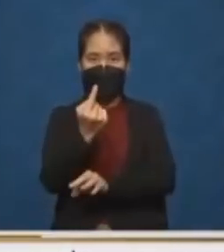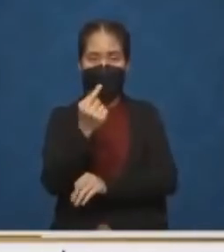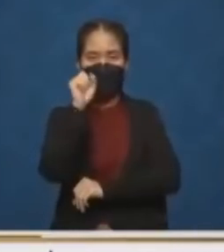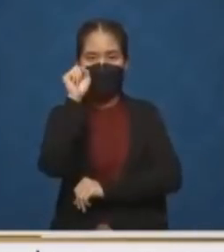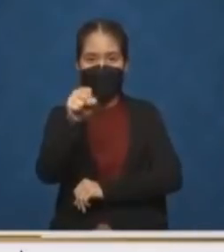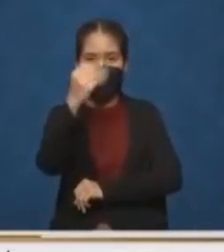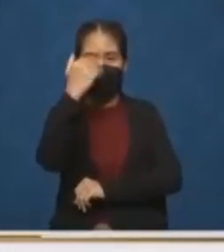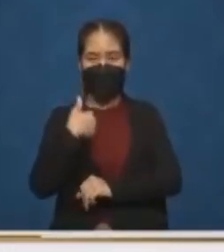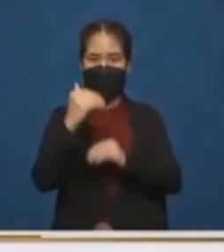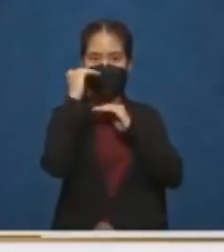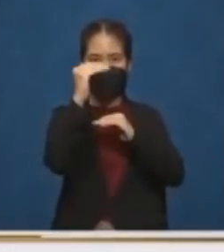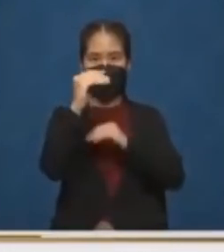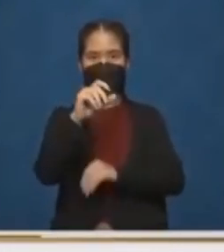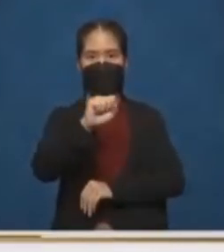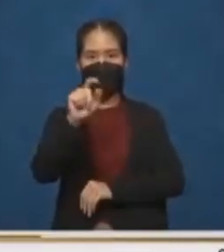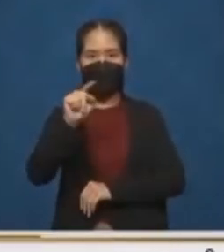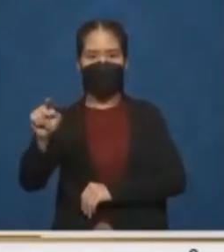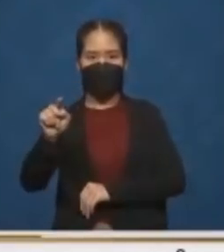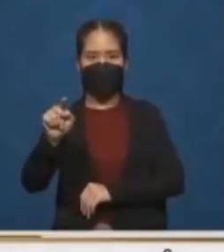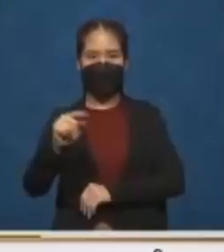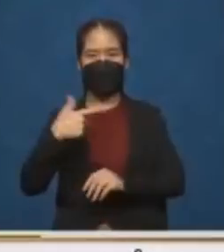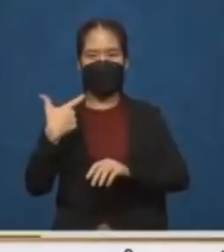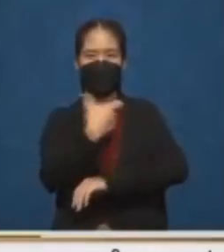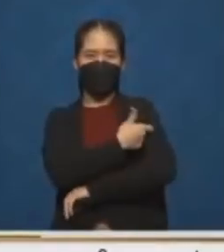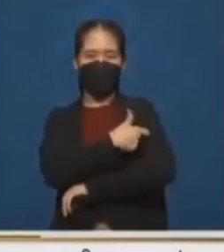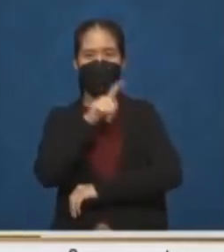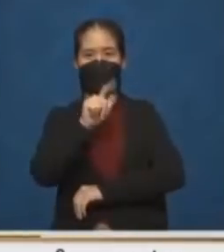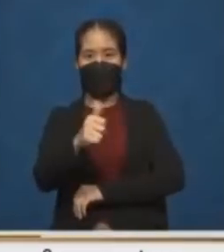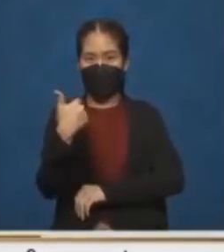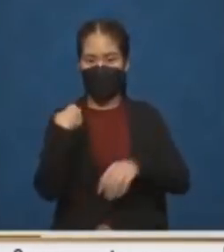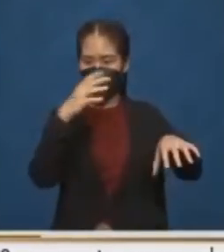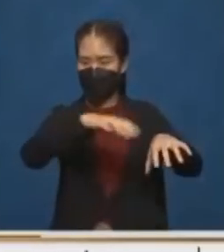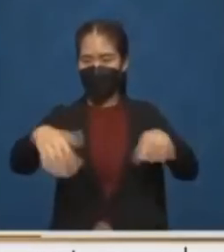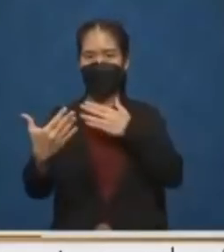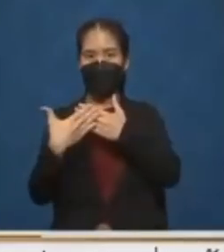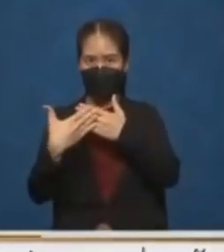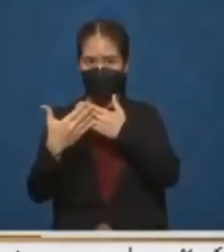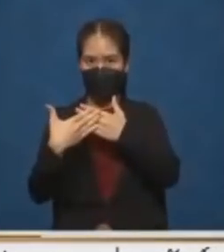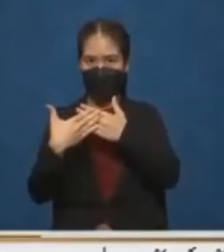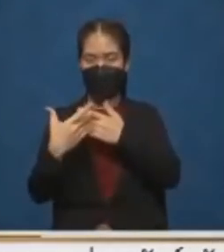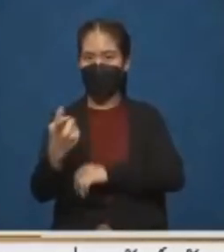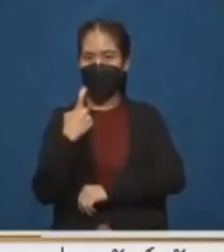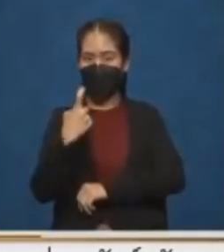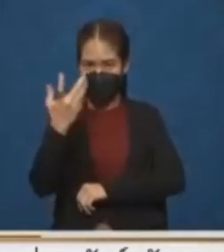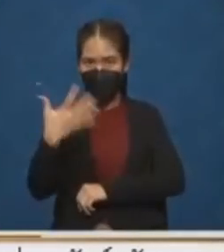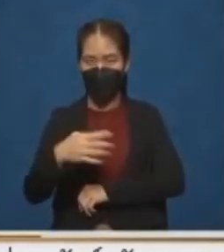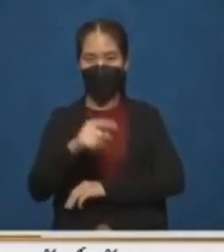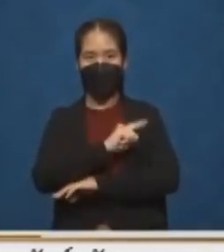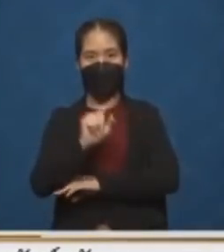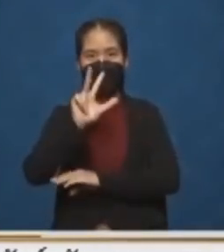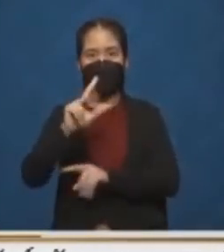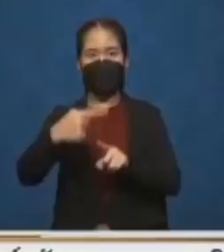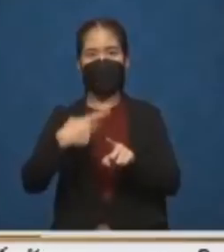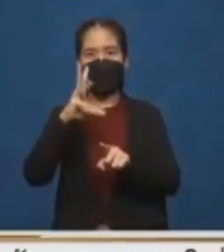ซีน Astra เป็นวัซีนหลก มีหลายหนยงานทักท้วง เมื่อวันที่ 3 มิทุนายนที่